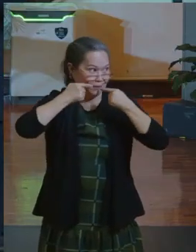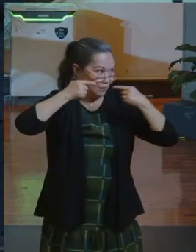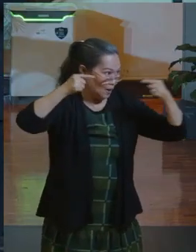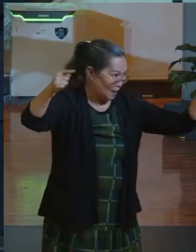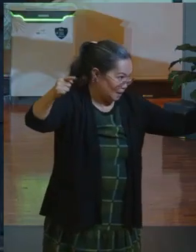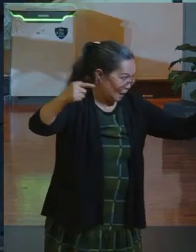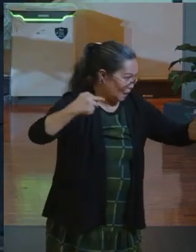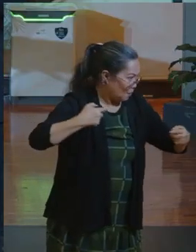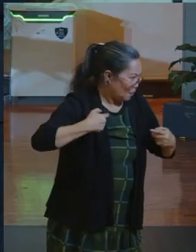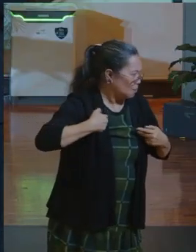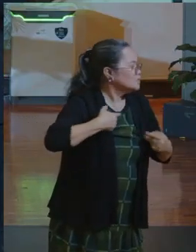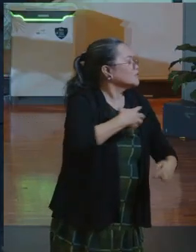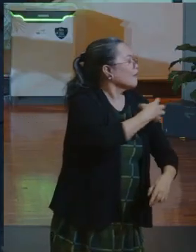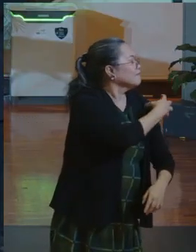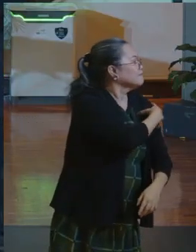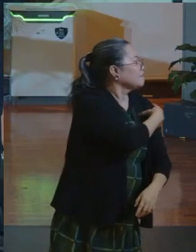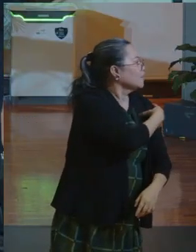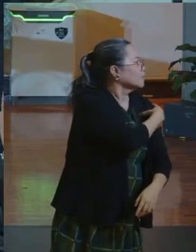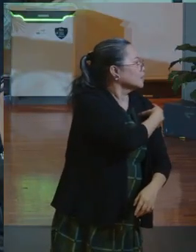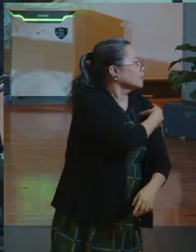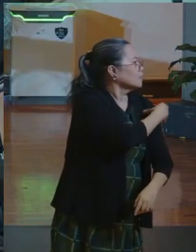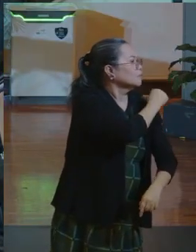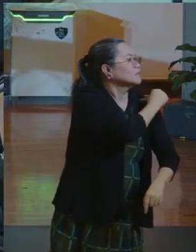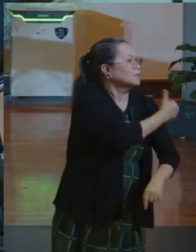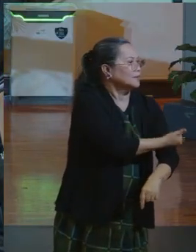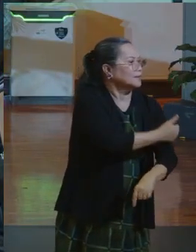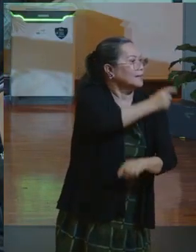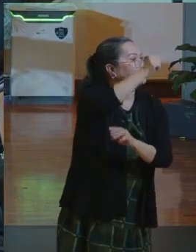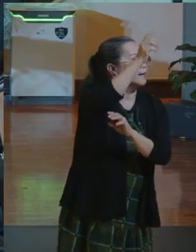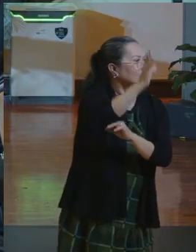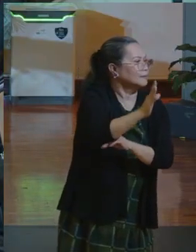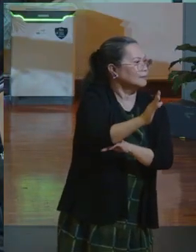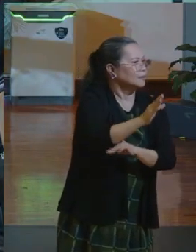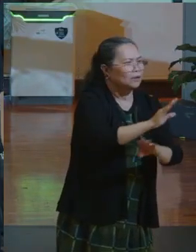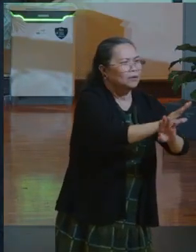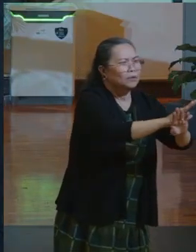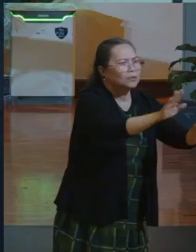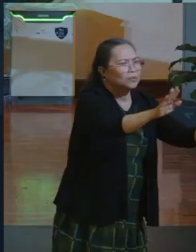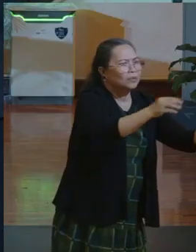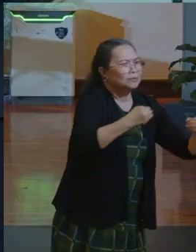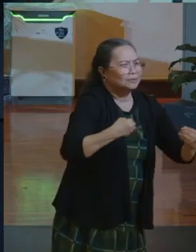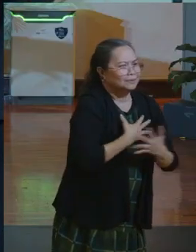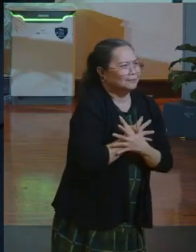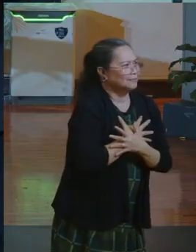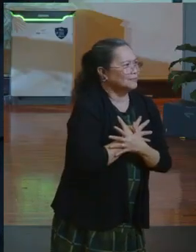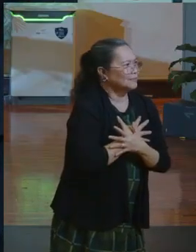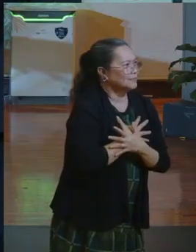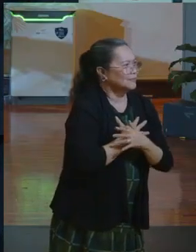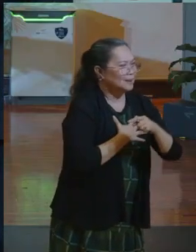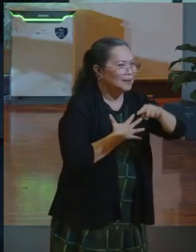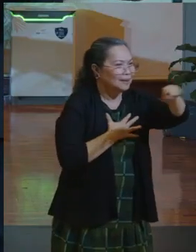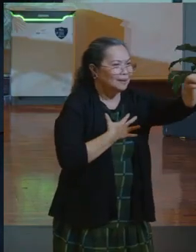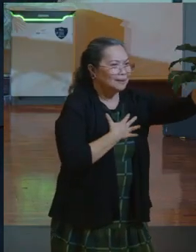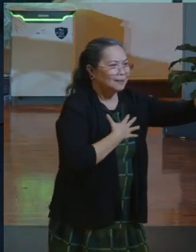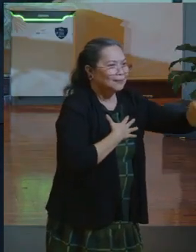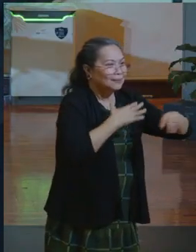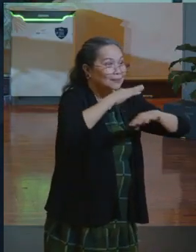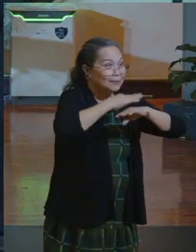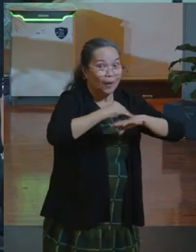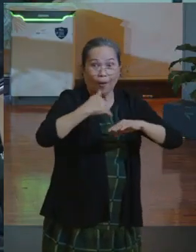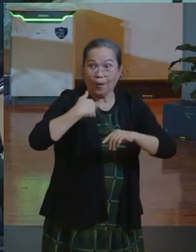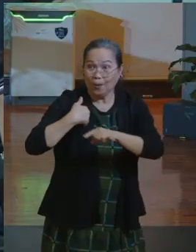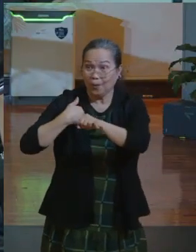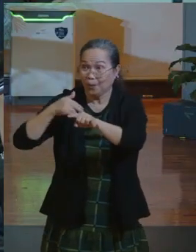may kapangyarihan at otoridad. Huwag po kayong matakot. Tayo ay tinawag and He